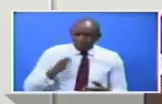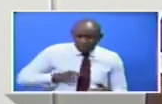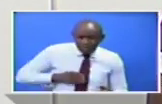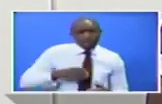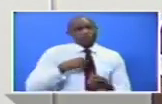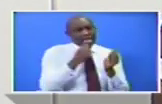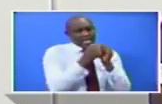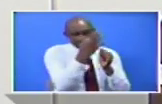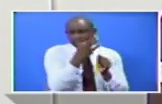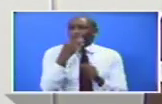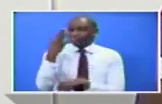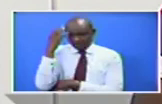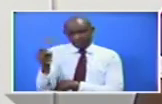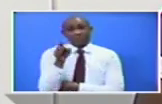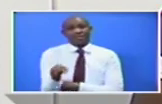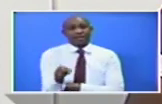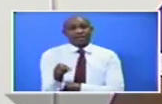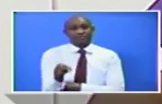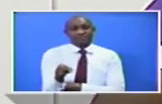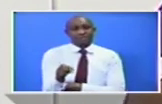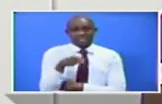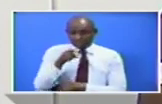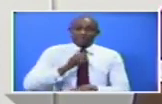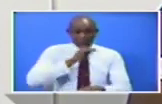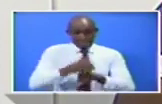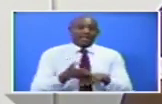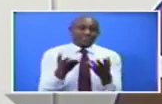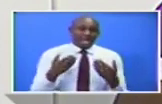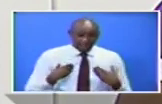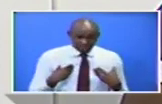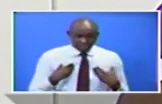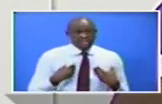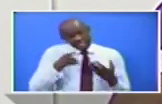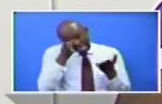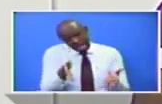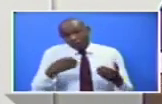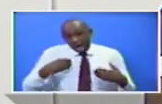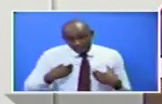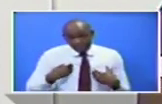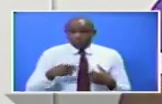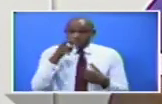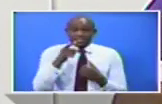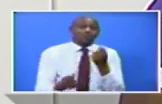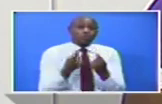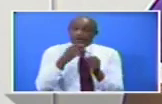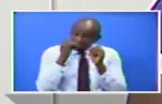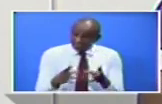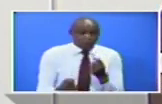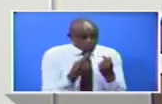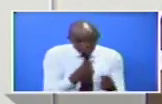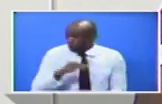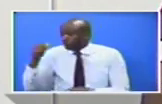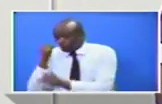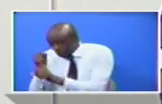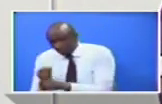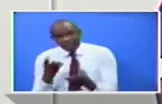ages of 18 and 35 ndio sana wanapata watoto. Kwa na unaona siku hizi hakuna kukaa jikoni, tuko jikoni, tuko